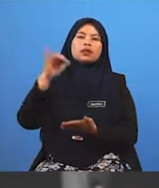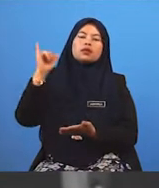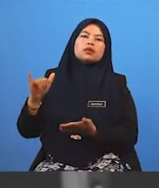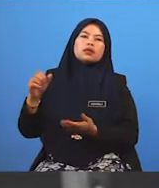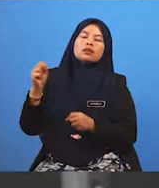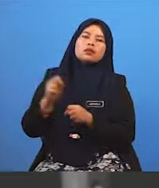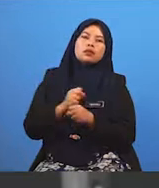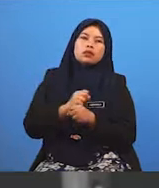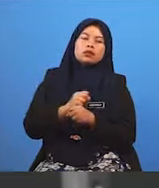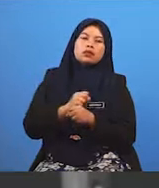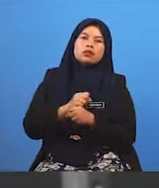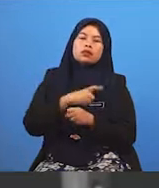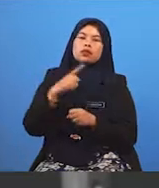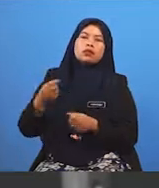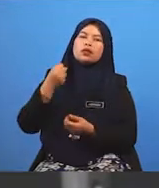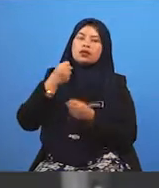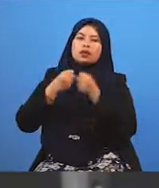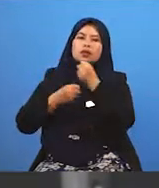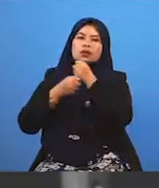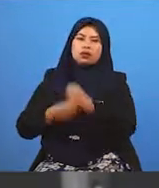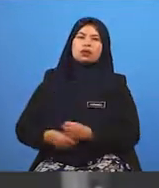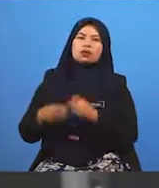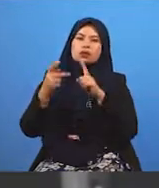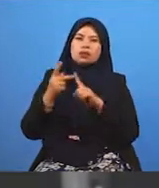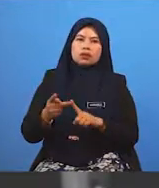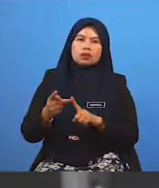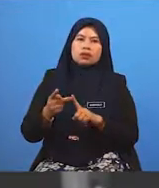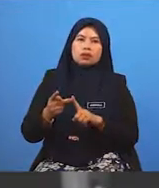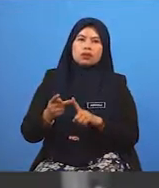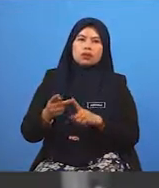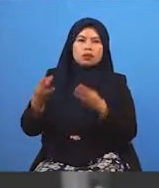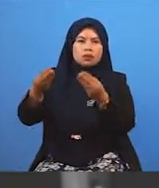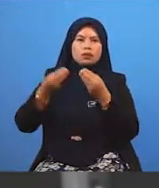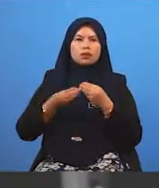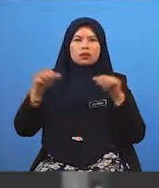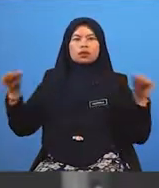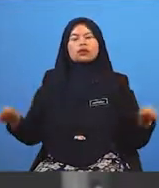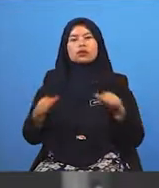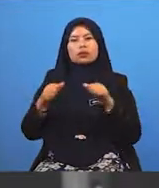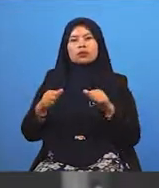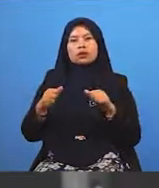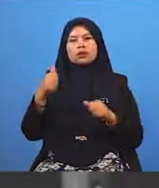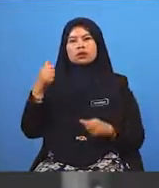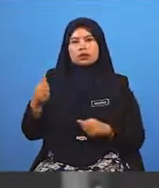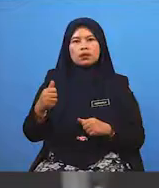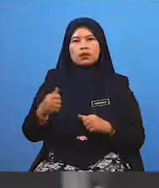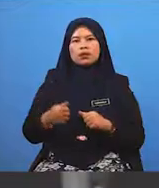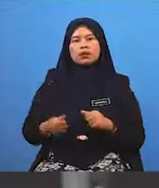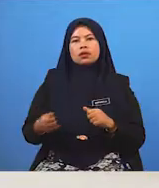juga merupakan prasyarat kepada penerimaan amalan soleh di sisi Allah kerana kesempurnaan iman.